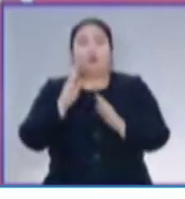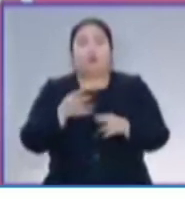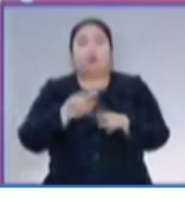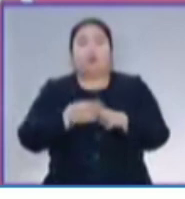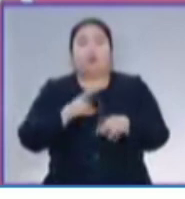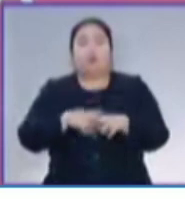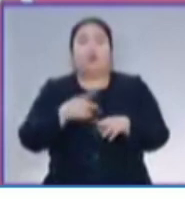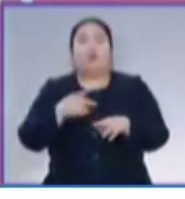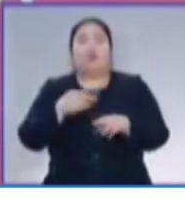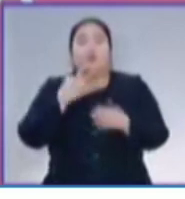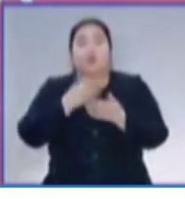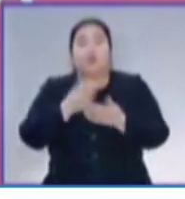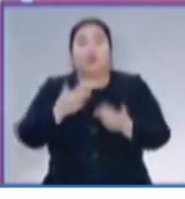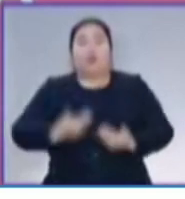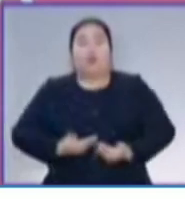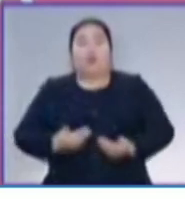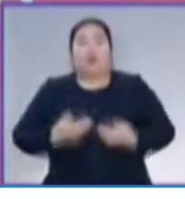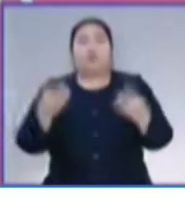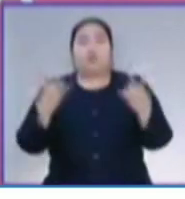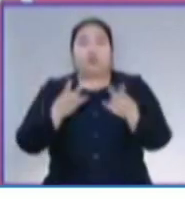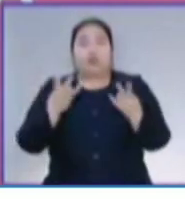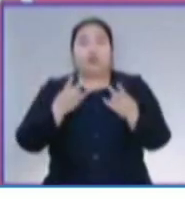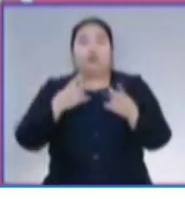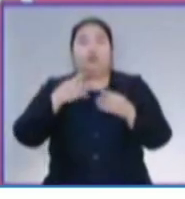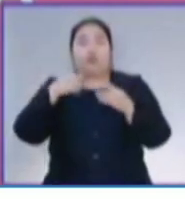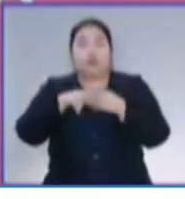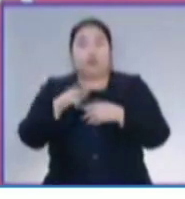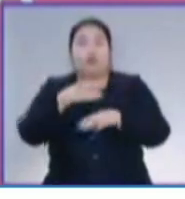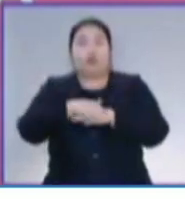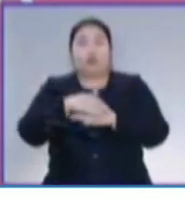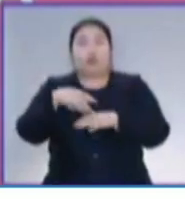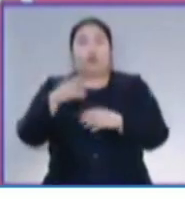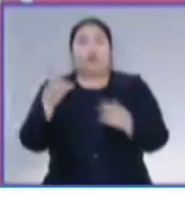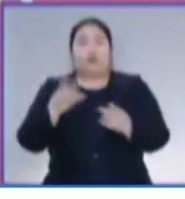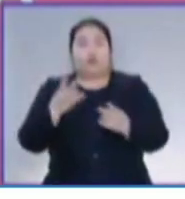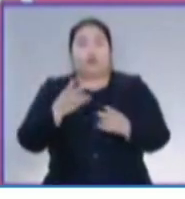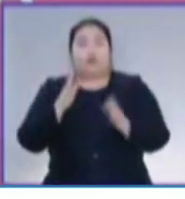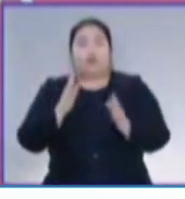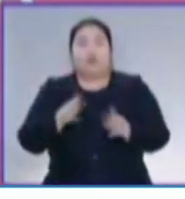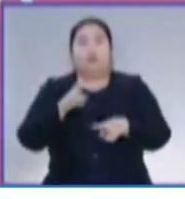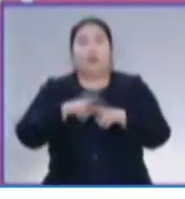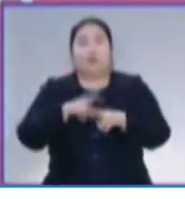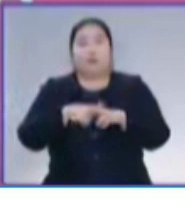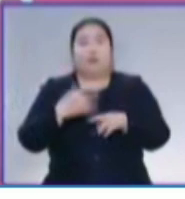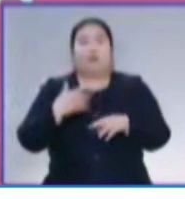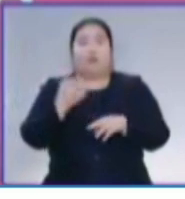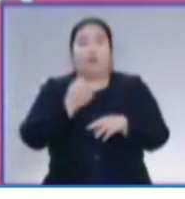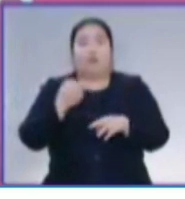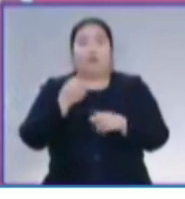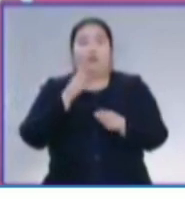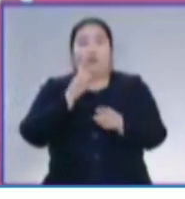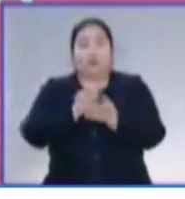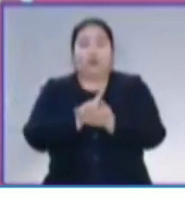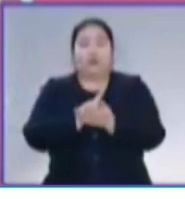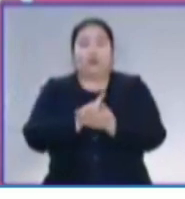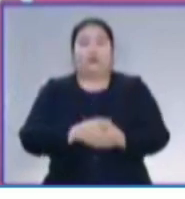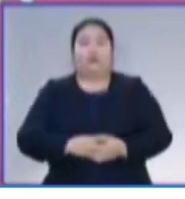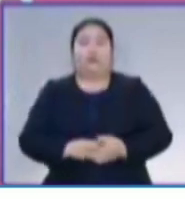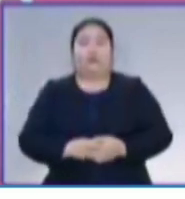uchun hayotiy zarurat tug'ilganida ko'chaga chiqsangiz, pasportni yoningizda olib yurishingiz